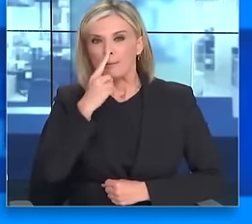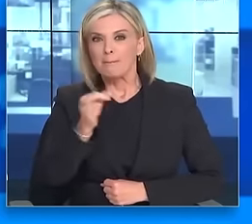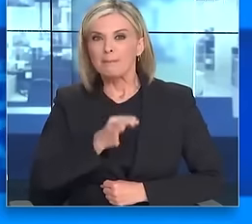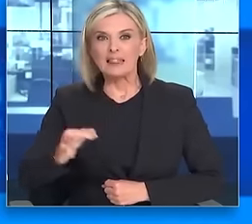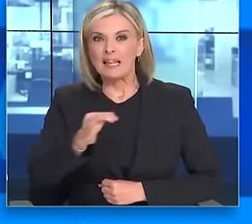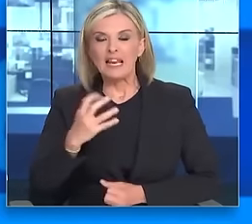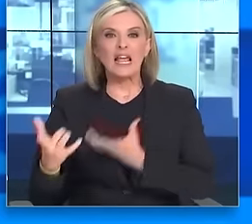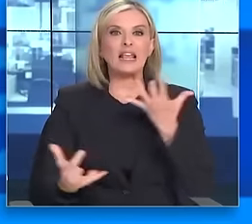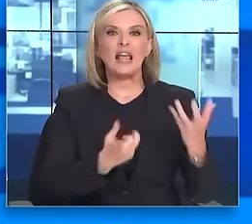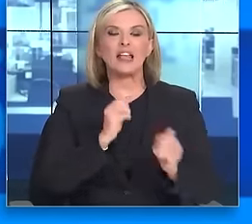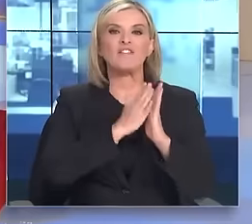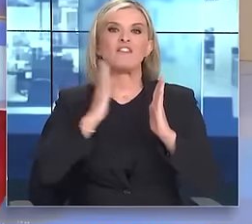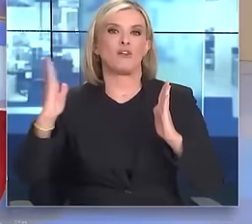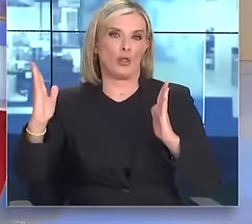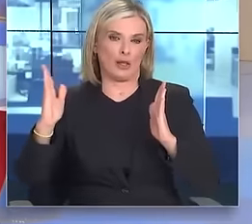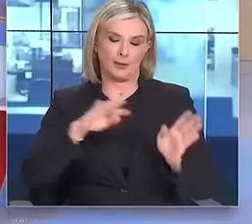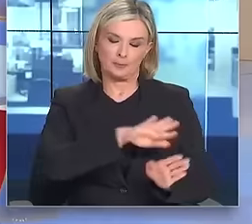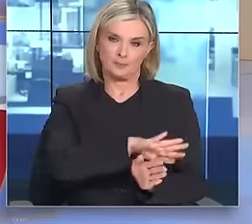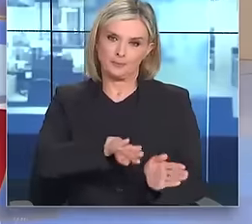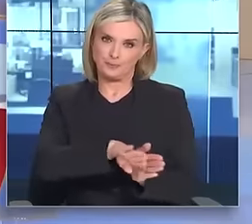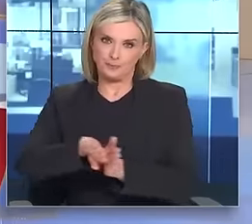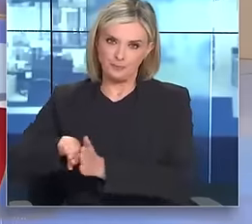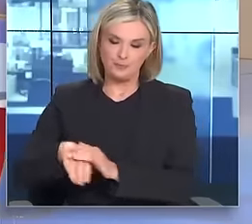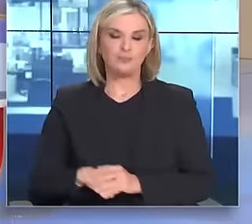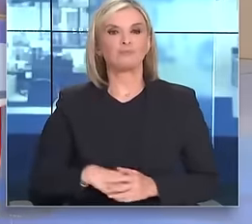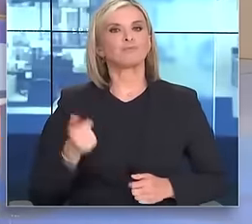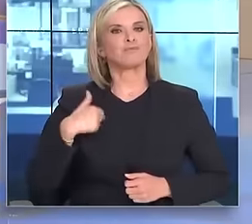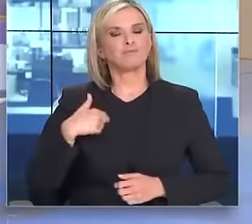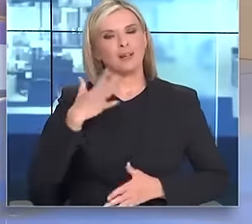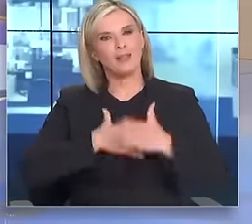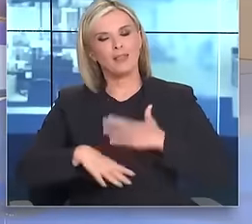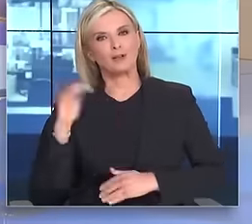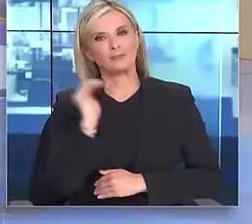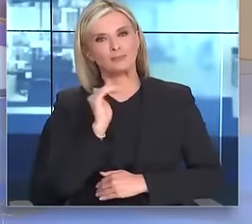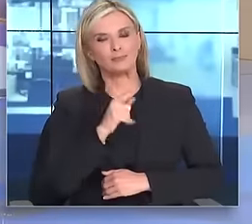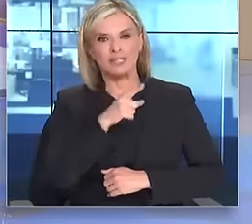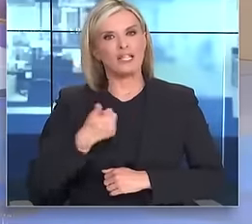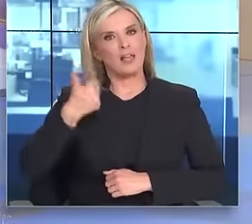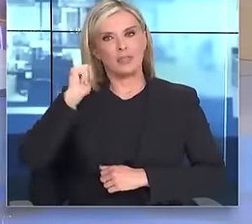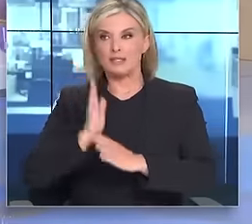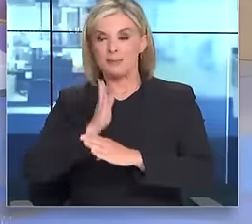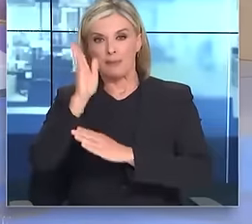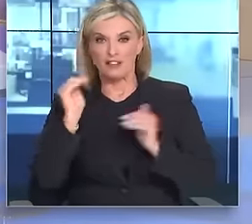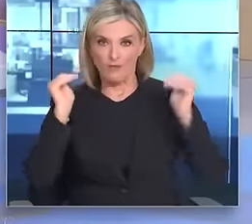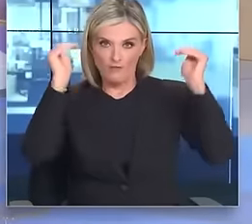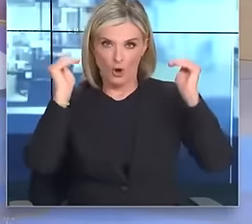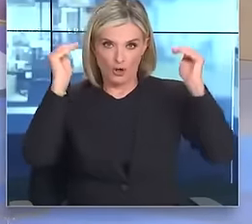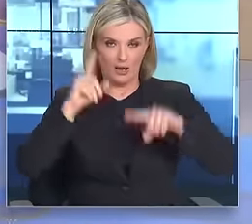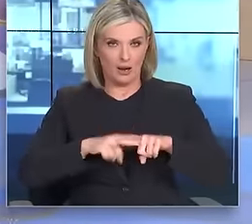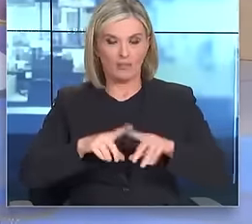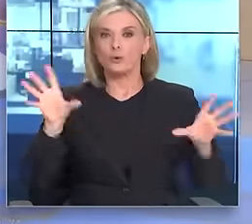Ωραία. Λοιπόν, να ξεκινήσω λίγο από τα πιο πρόσφατα, γιατί σας άκουσα και χθες από την περιοδία σας εκεί στη Βόρεια Ελλάδα να στέλνετε ένα σαφέστατο μήνυμα στα Σκόπια, στη νέα κυβέρνηση των